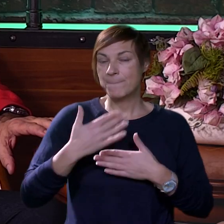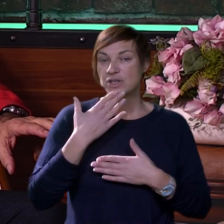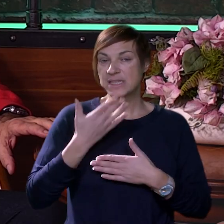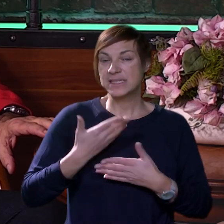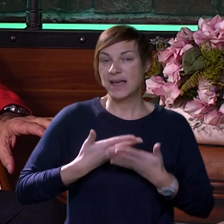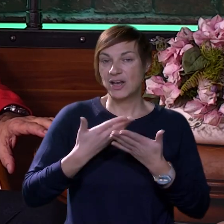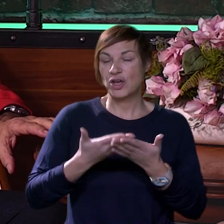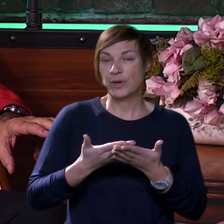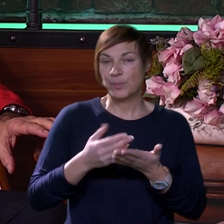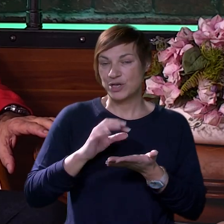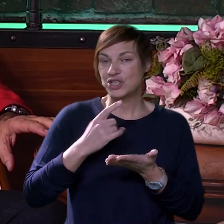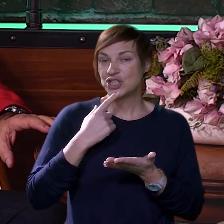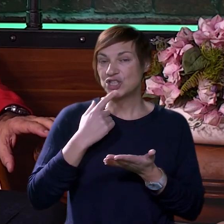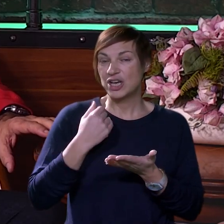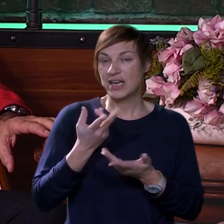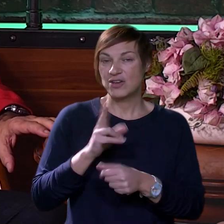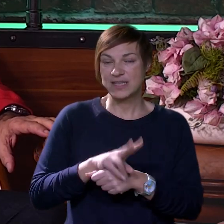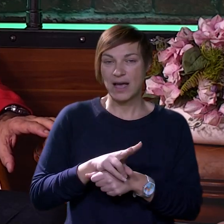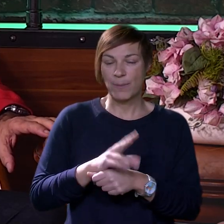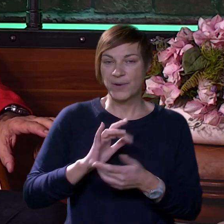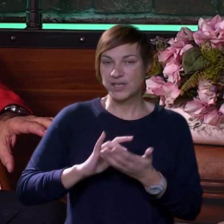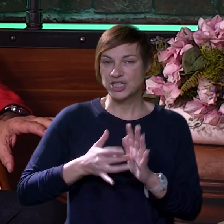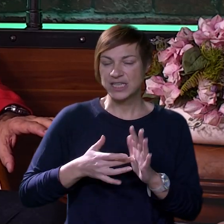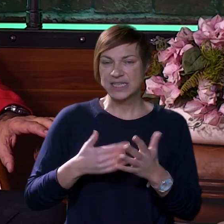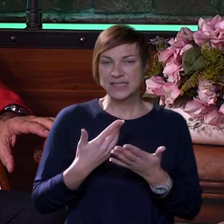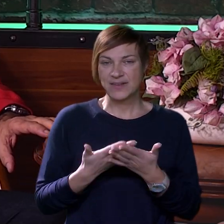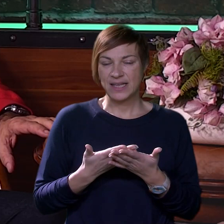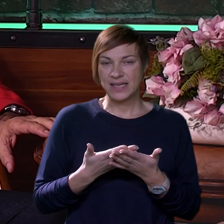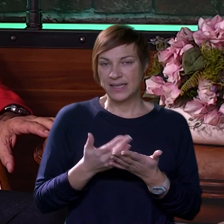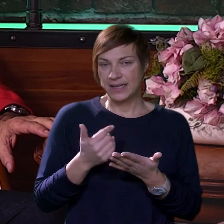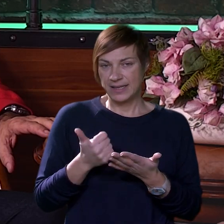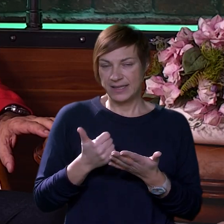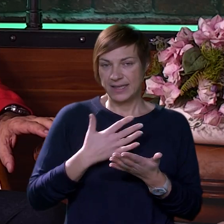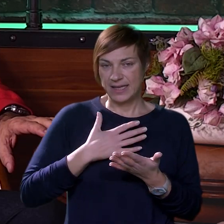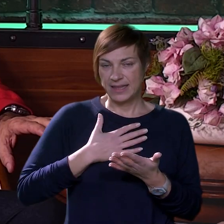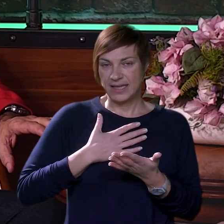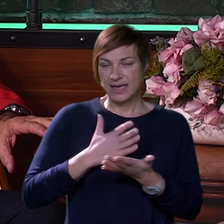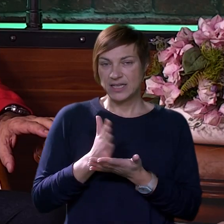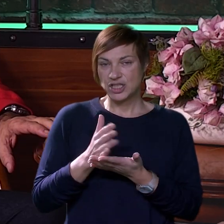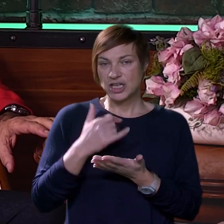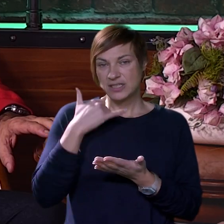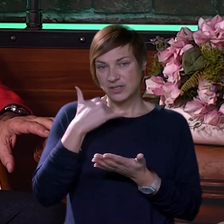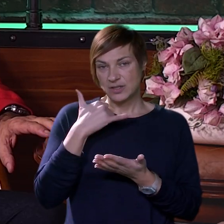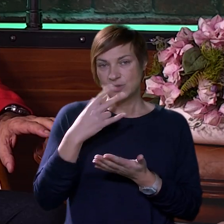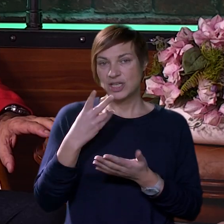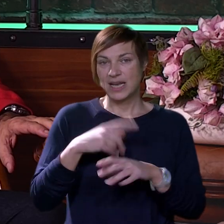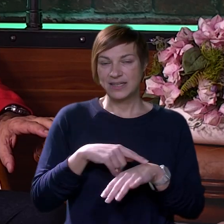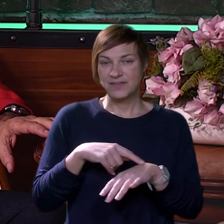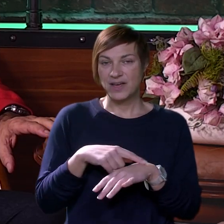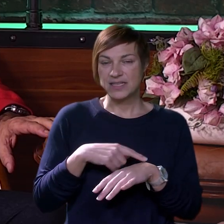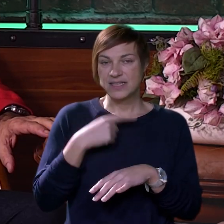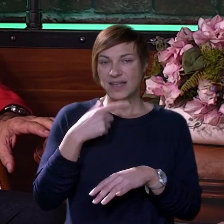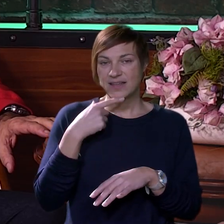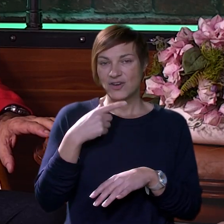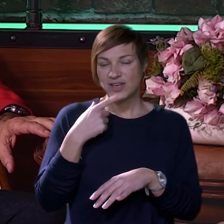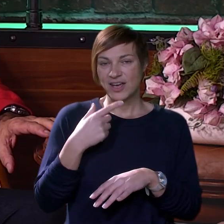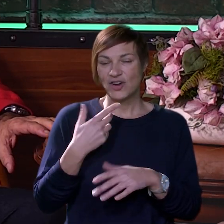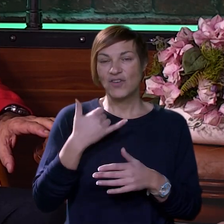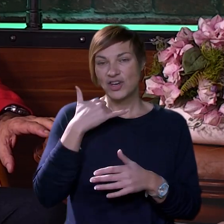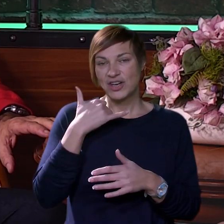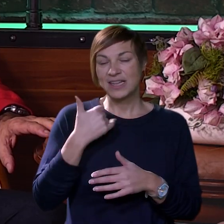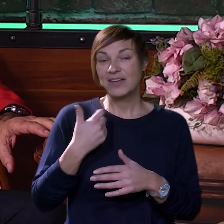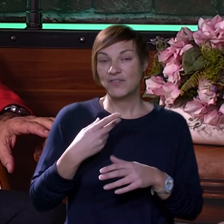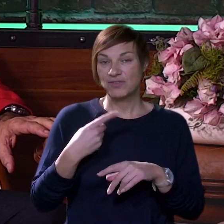zahvalio, poslao eto malu bombonijeru kao znak pažnje sve. Njega je ova jedna naša službenica slušala 2 ure. On je govorio